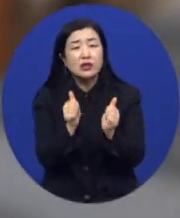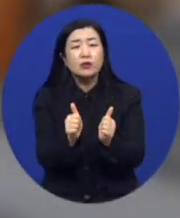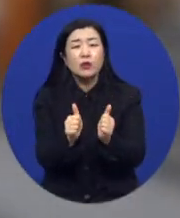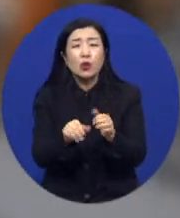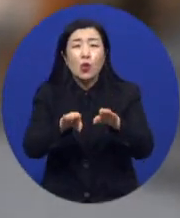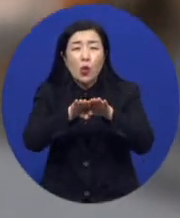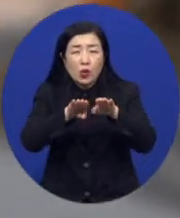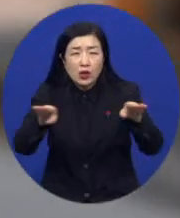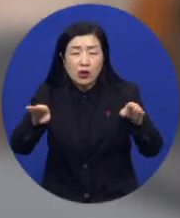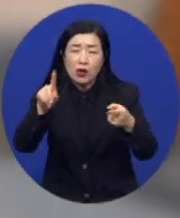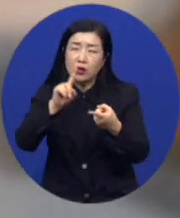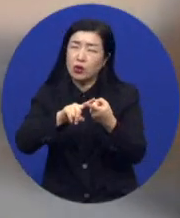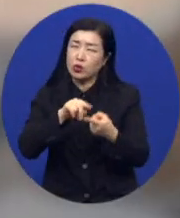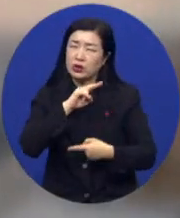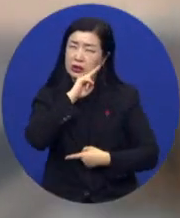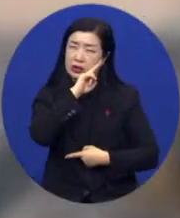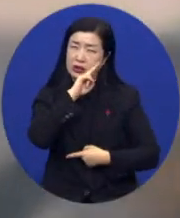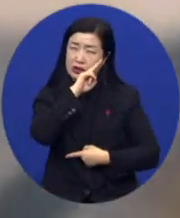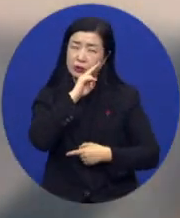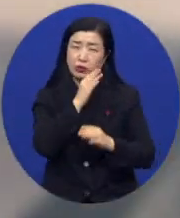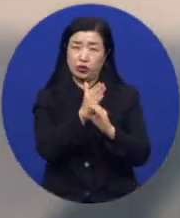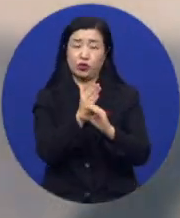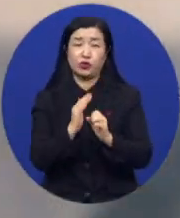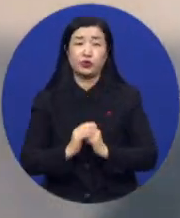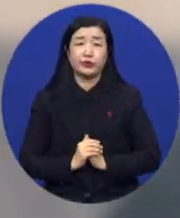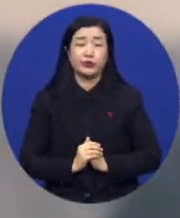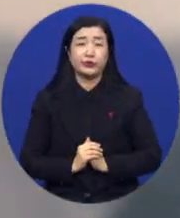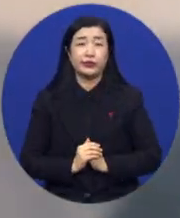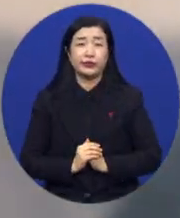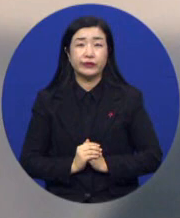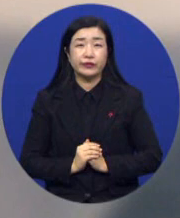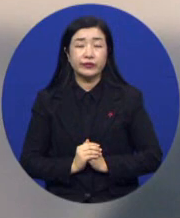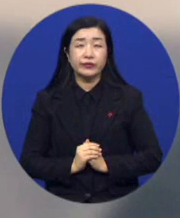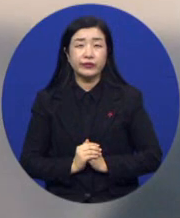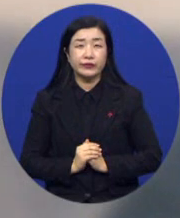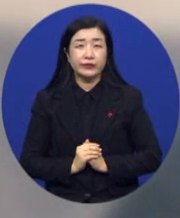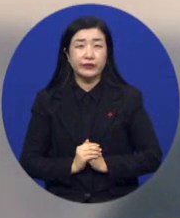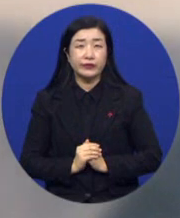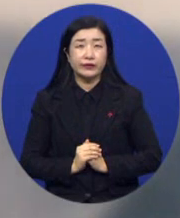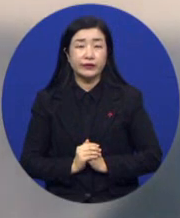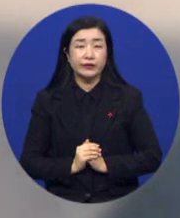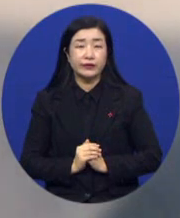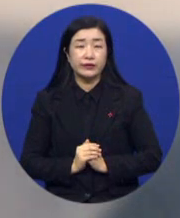심의 과정이 공정했는지 의문이 제기되고 있습니다. MBC 뉴스 권혁태입니다.